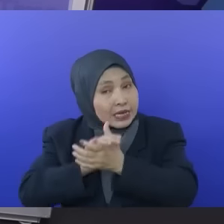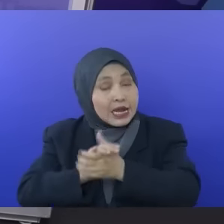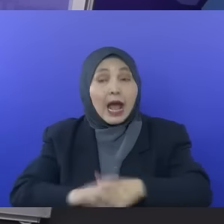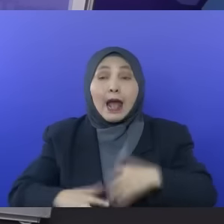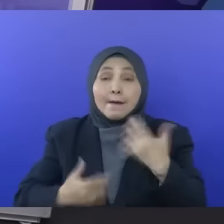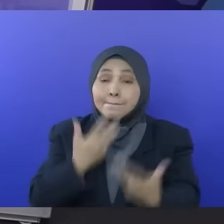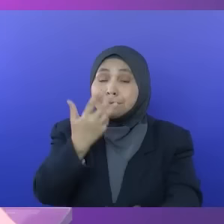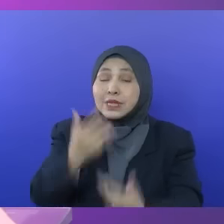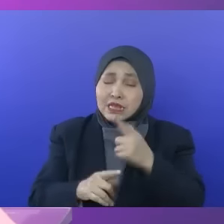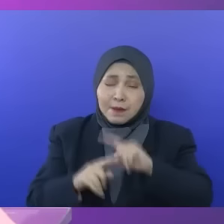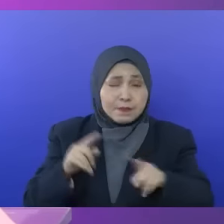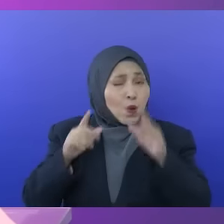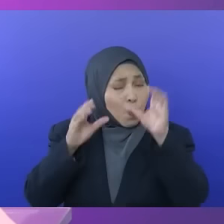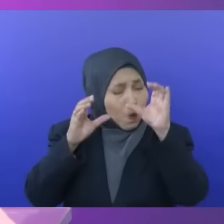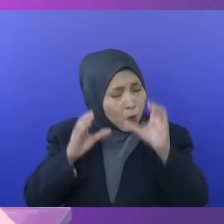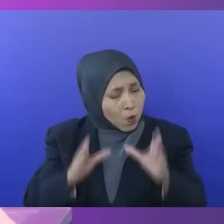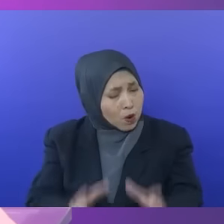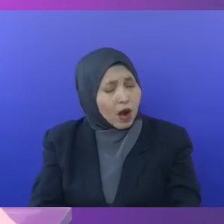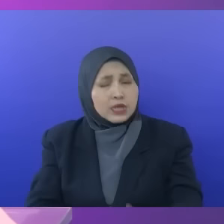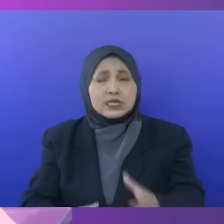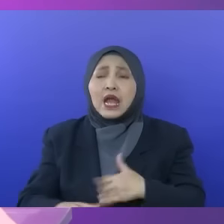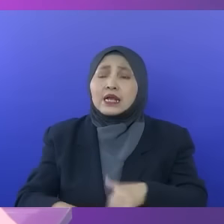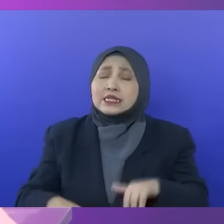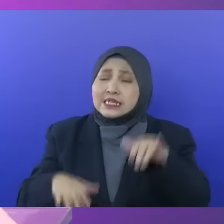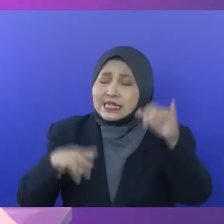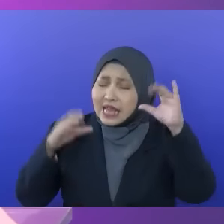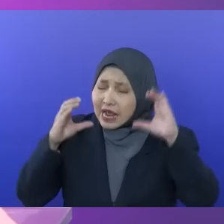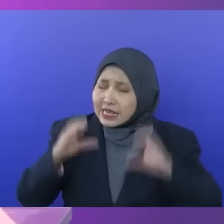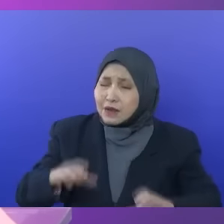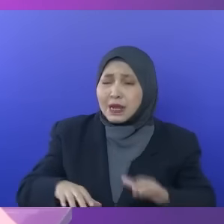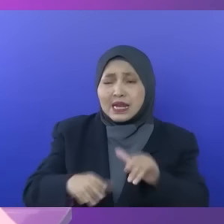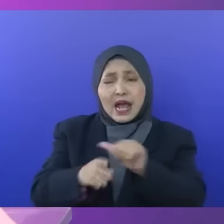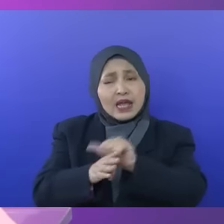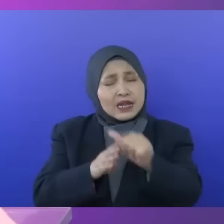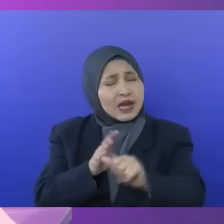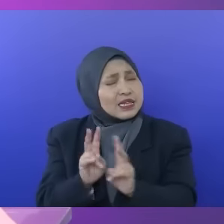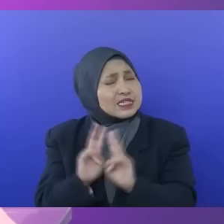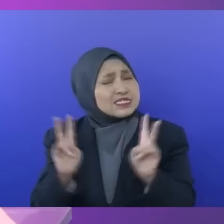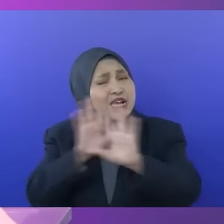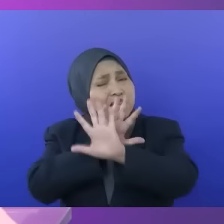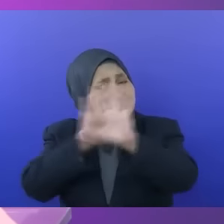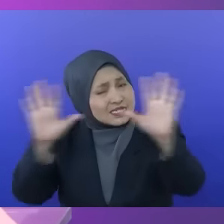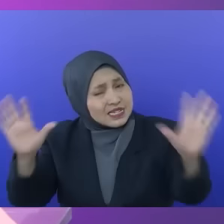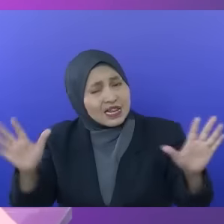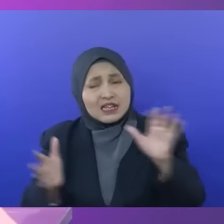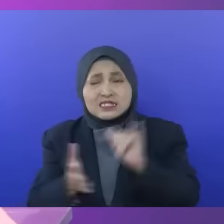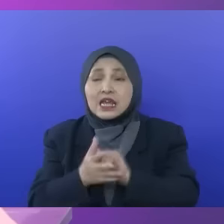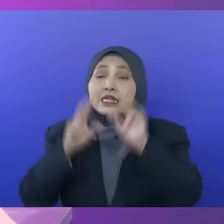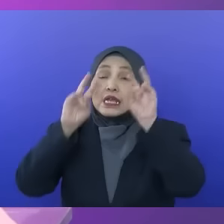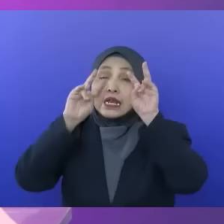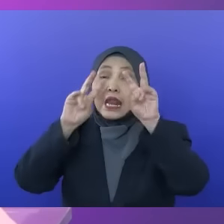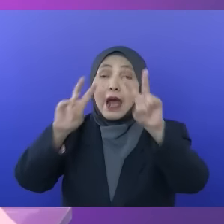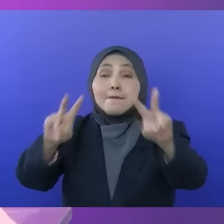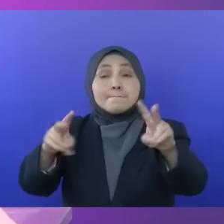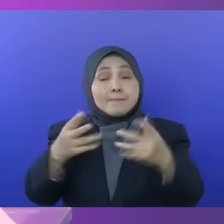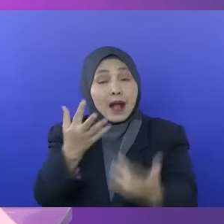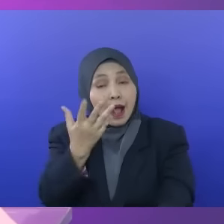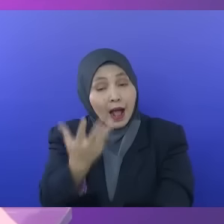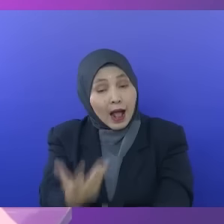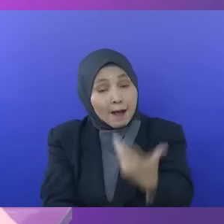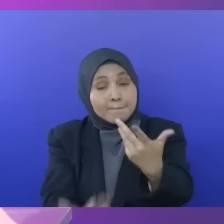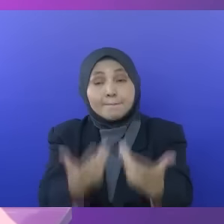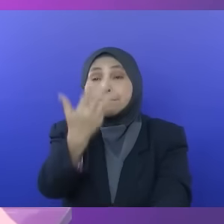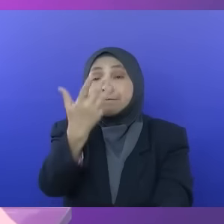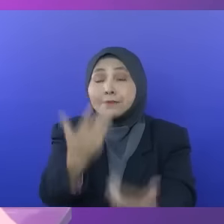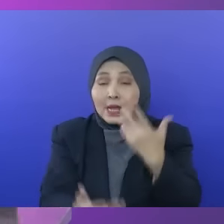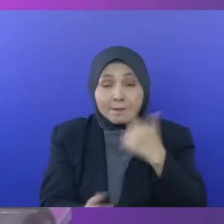orang yang yakin pada akhirat ini ialah dia aman-aman jelas bahwa dia nampak api Ya maksudnya